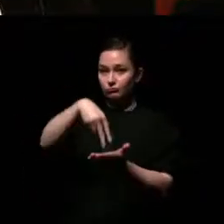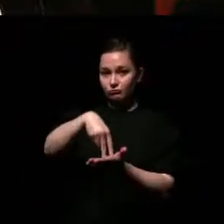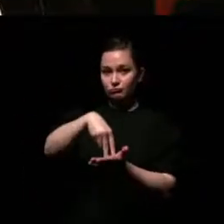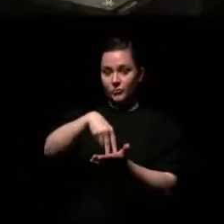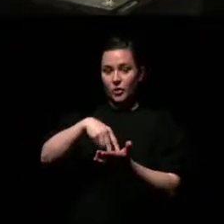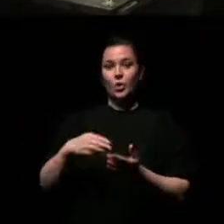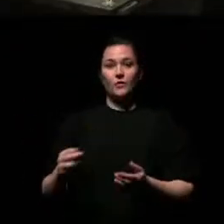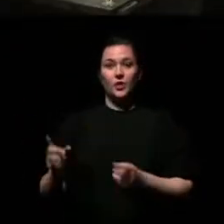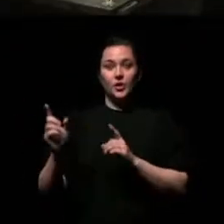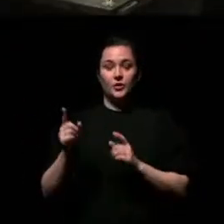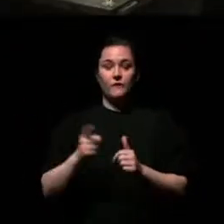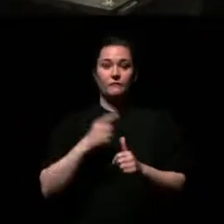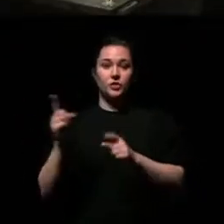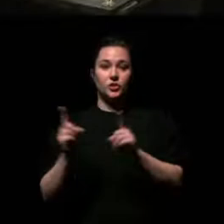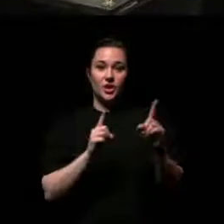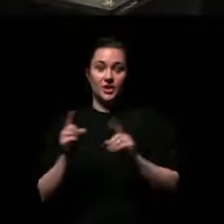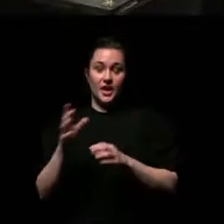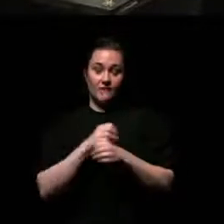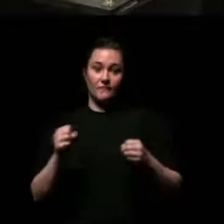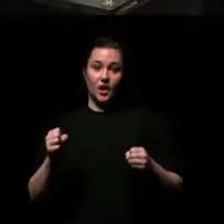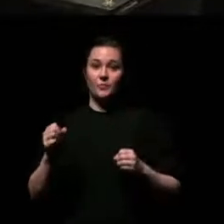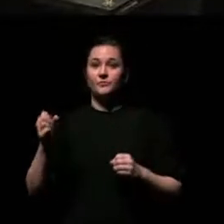Trondheims kvinnelige studentersangforening.